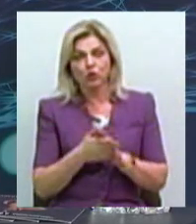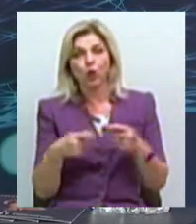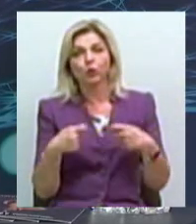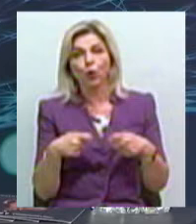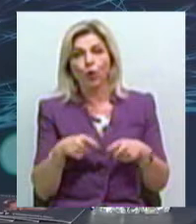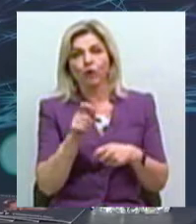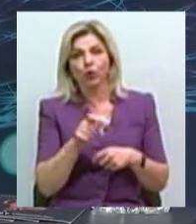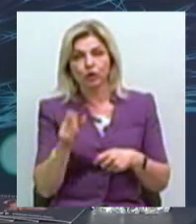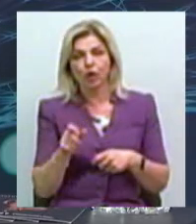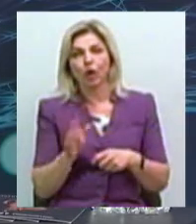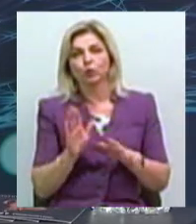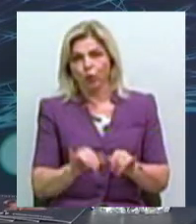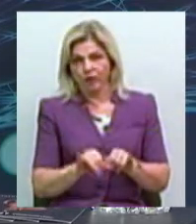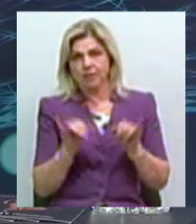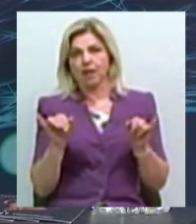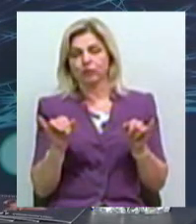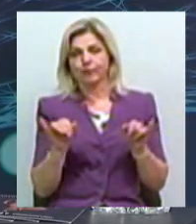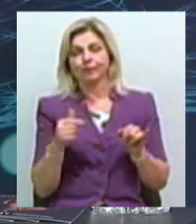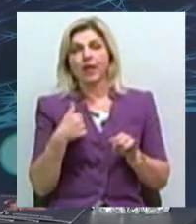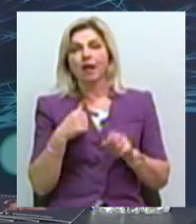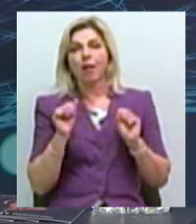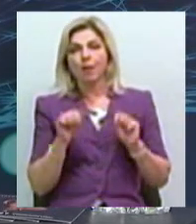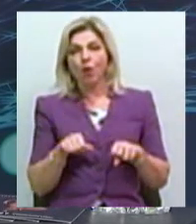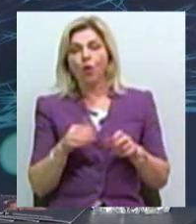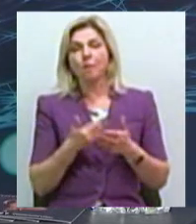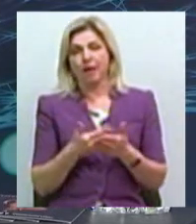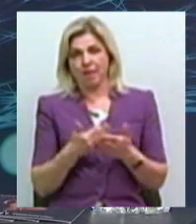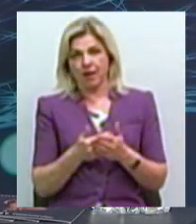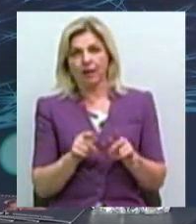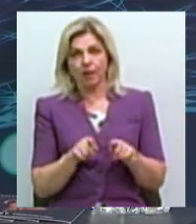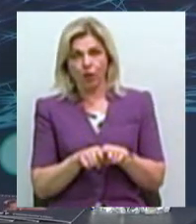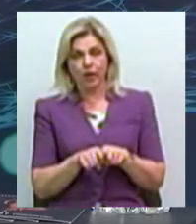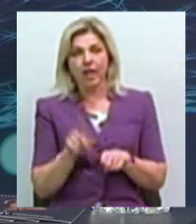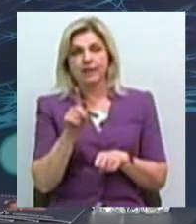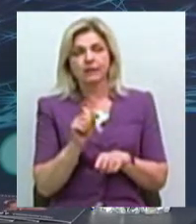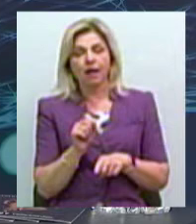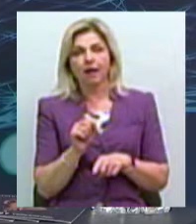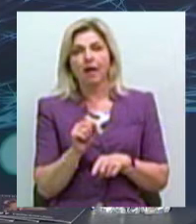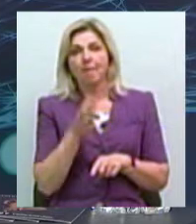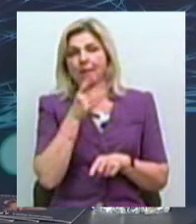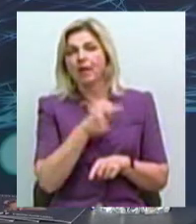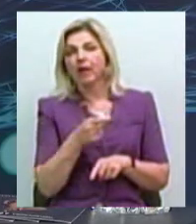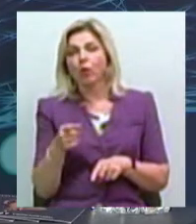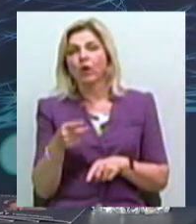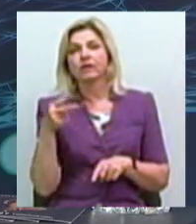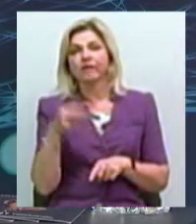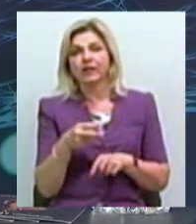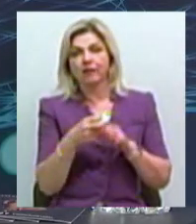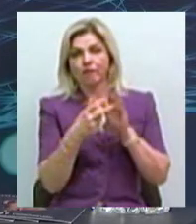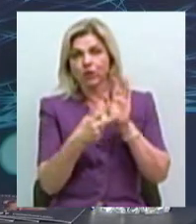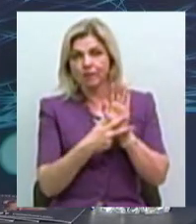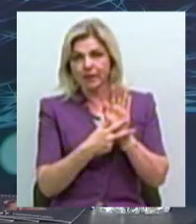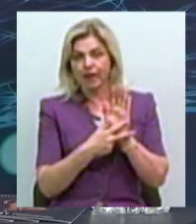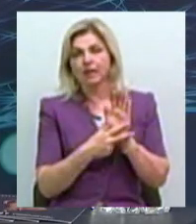только возрастают. Я могу привести такой пример, что за период 2018